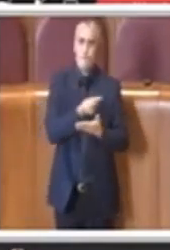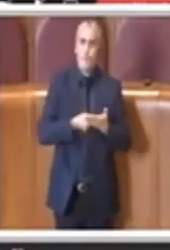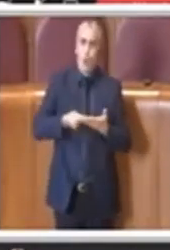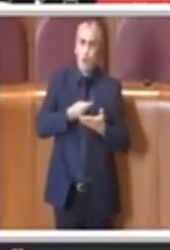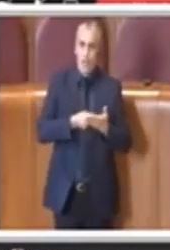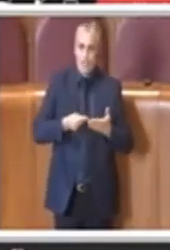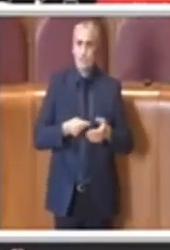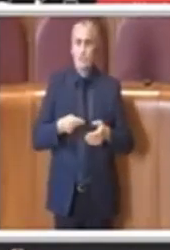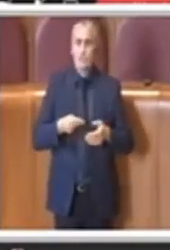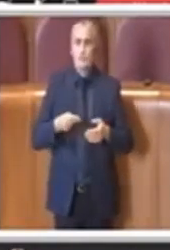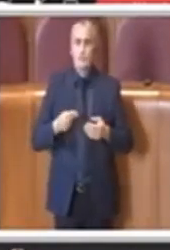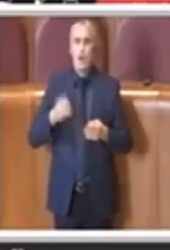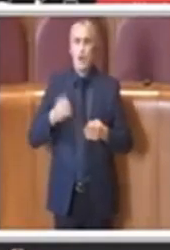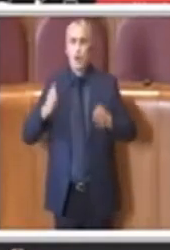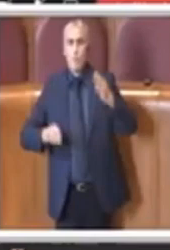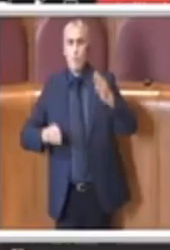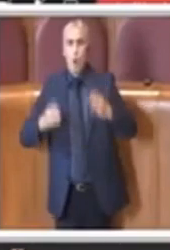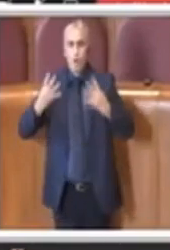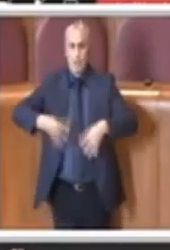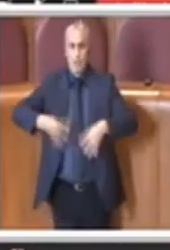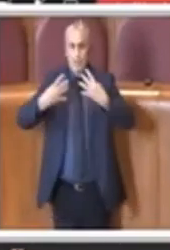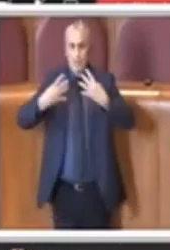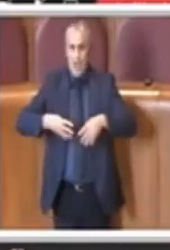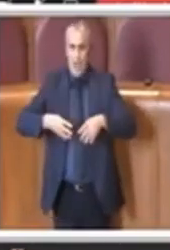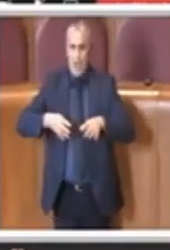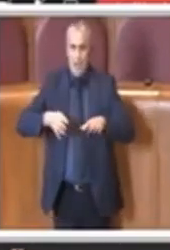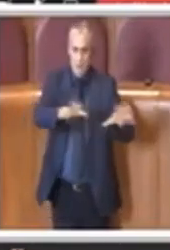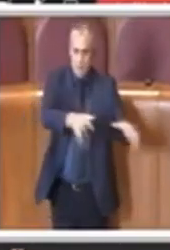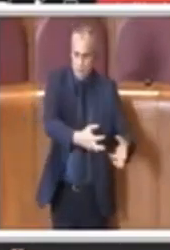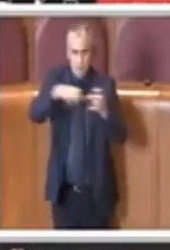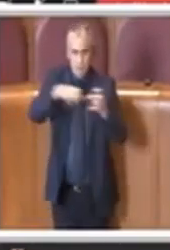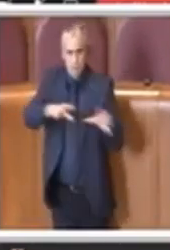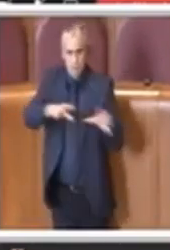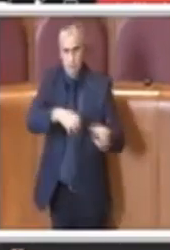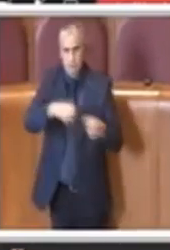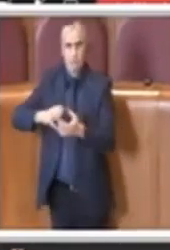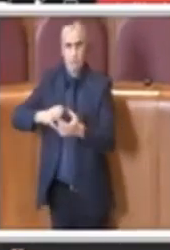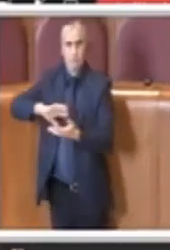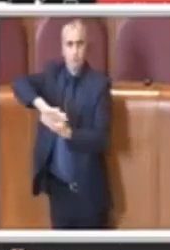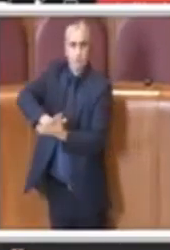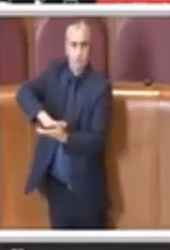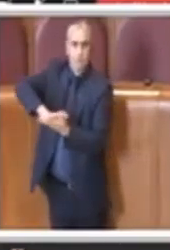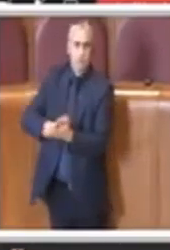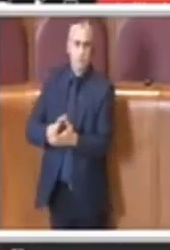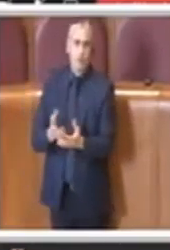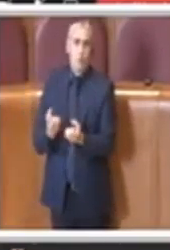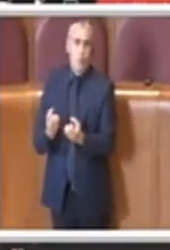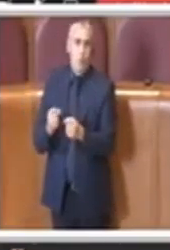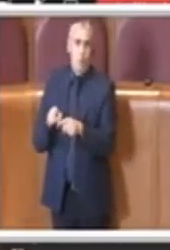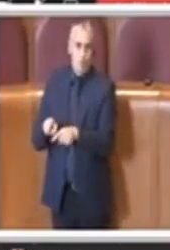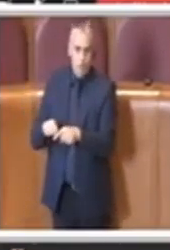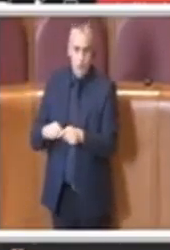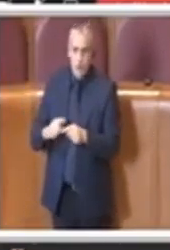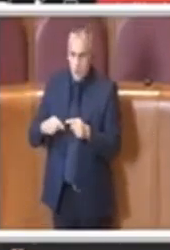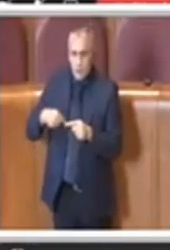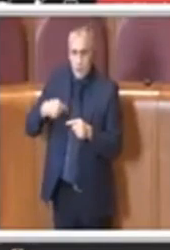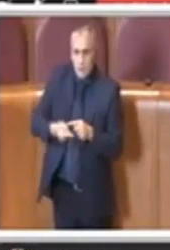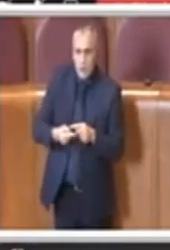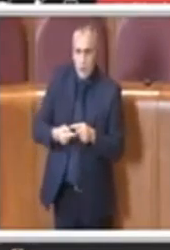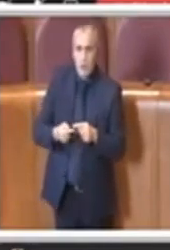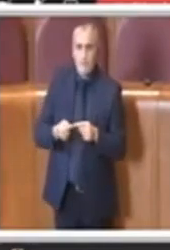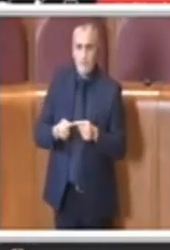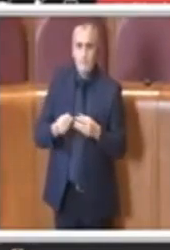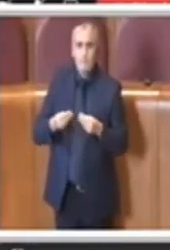per il trattamento della frazione organica. Oltre a questo, ricordiamo anche la delibera di materiali post-consumo, e comunque ricordiamo che